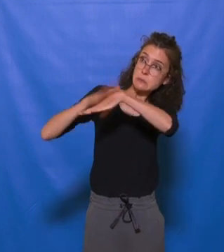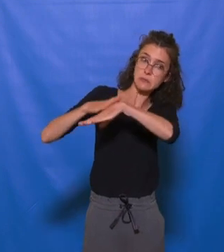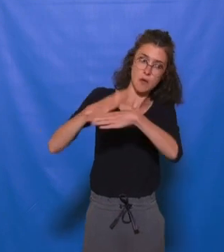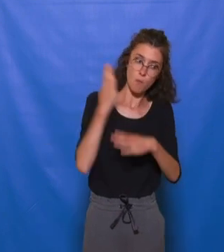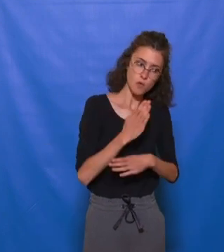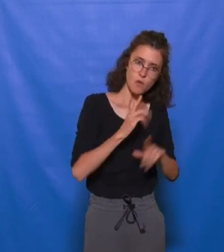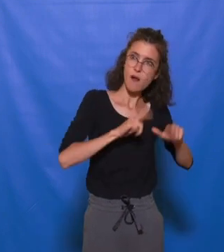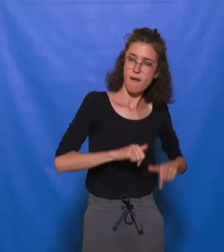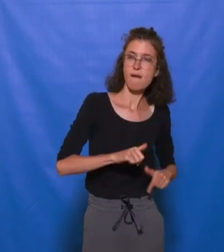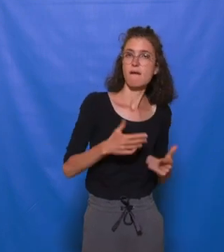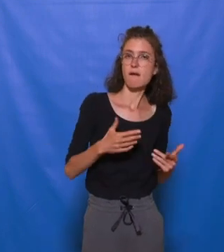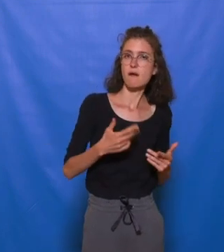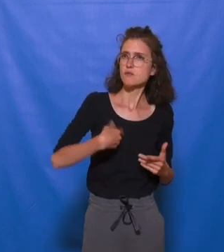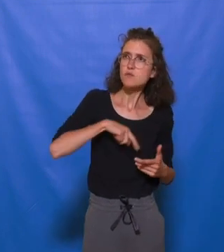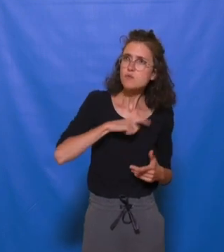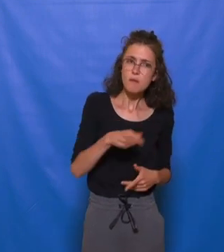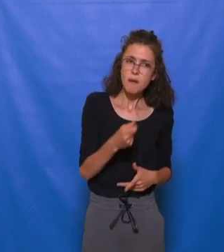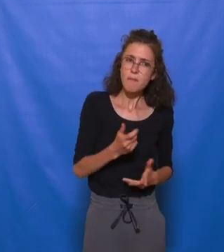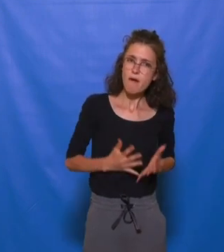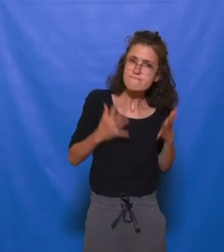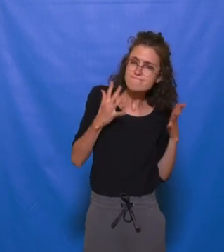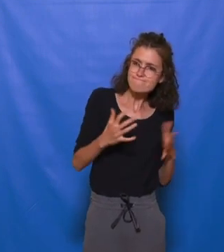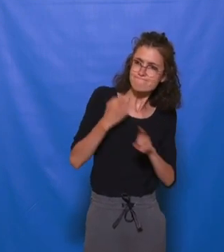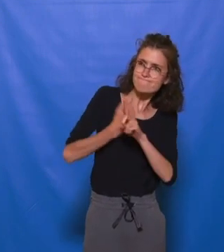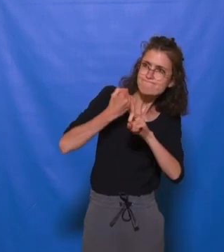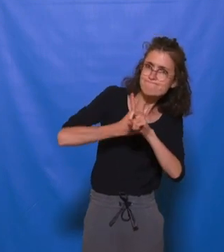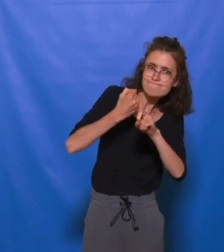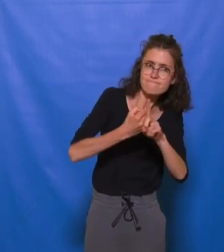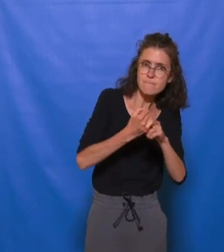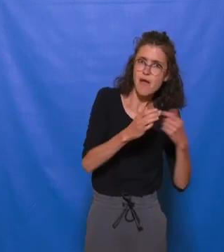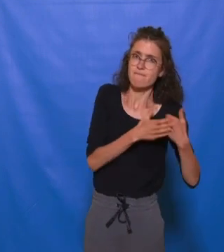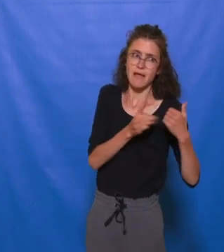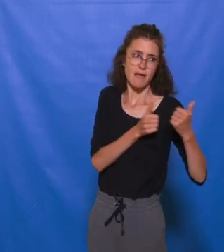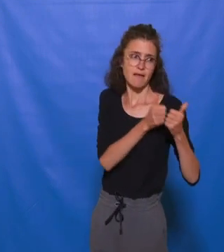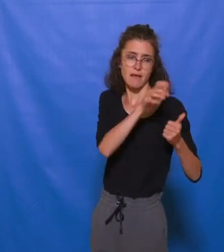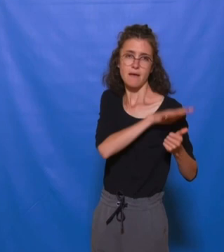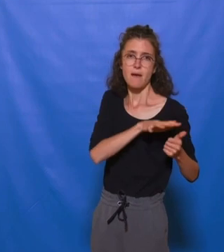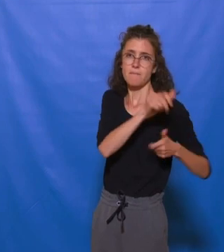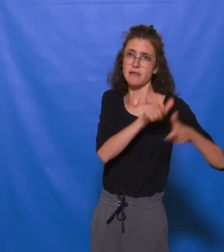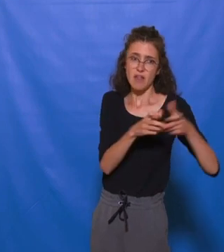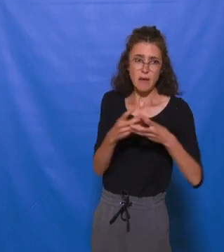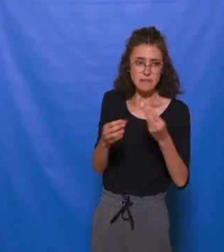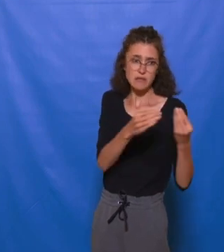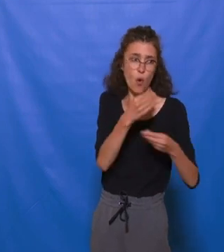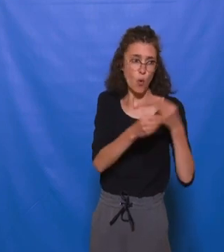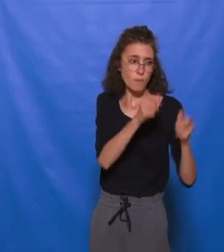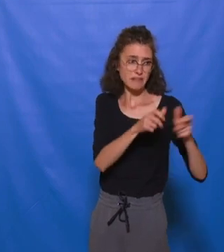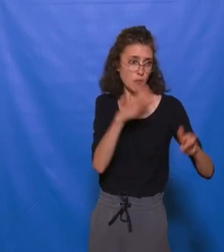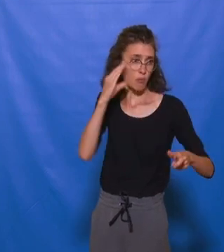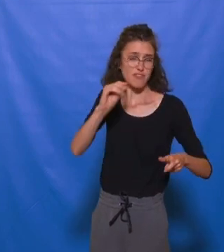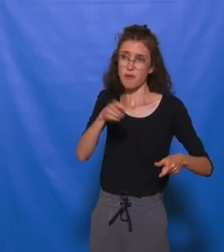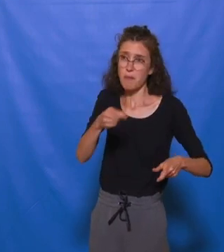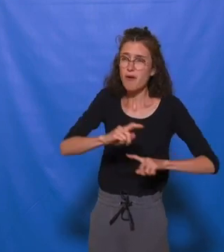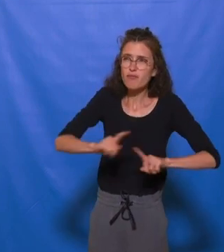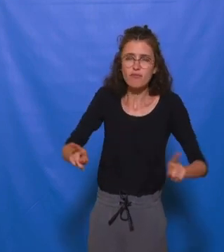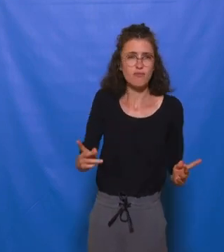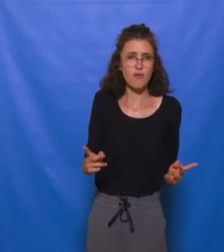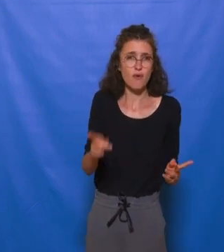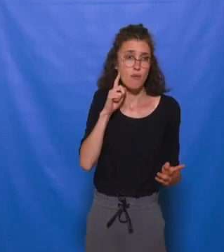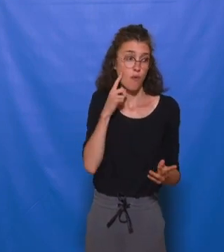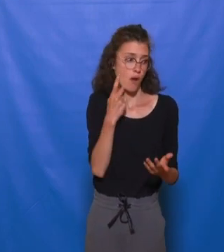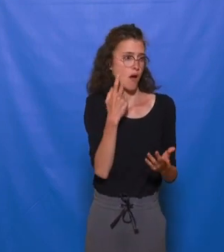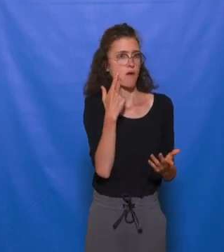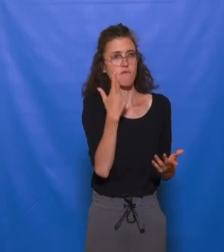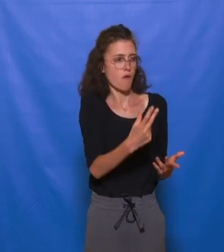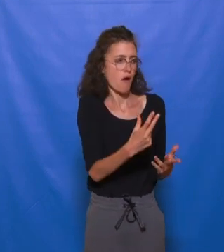ne devrait pas avoir à se mobiliser, à se battre aux côtés des habitants, aux côtés des professionnels pour faire reconnaître la situation. Car le constat, il est sans